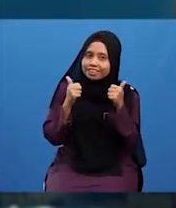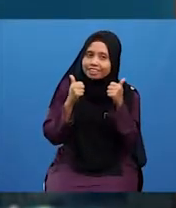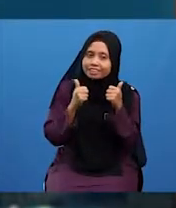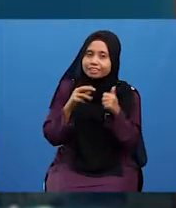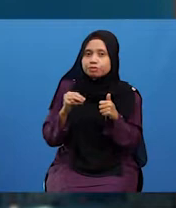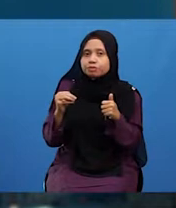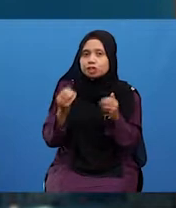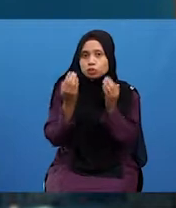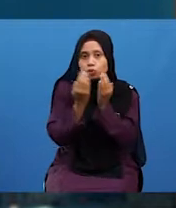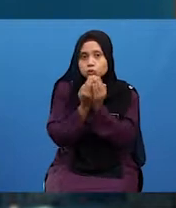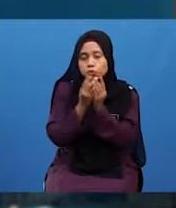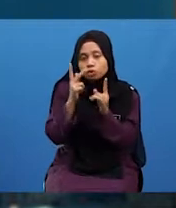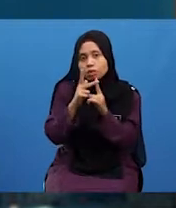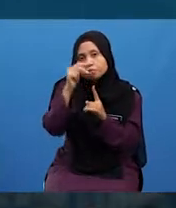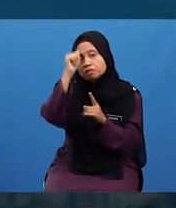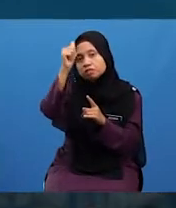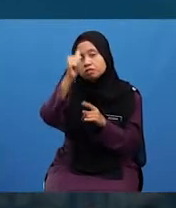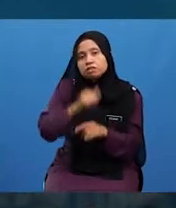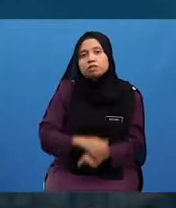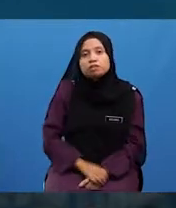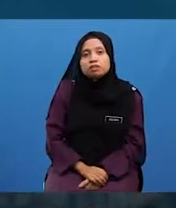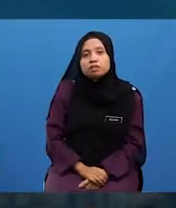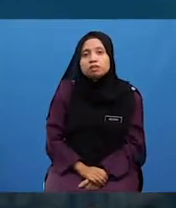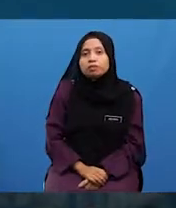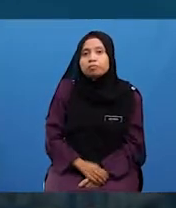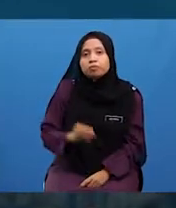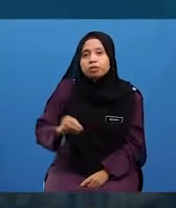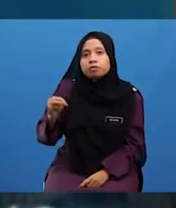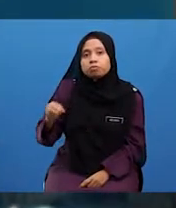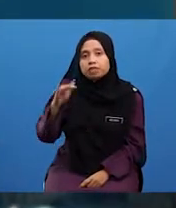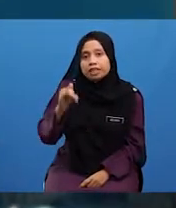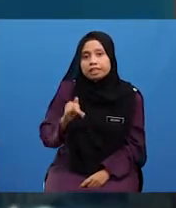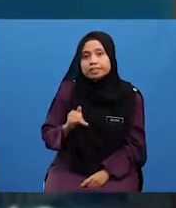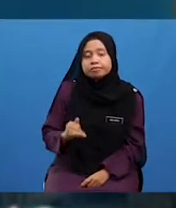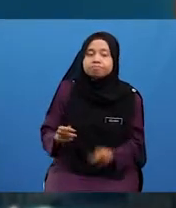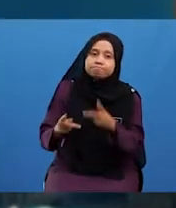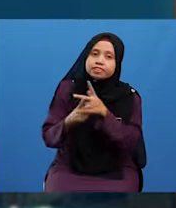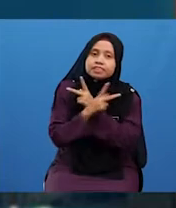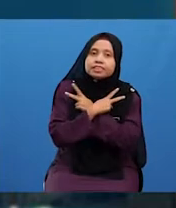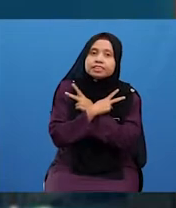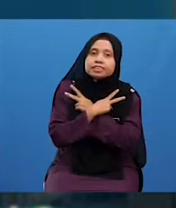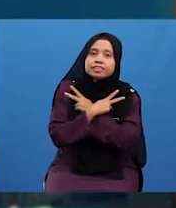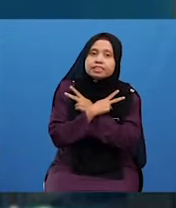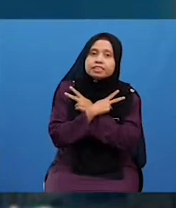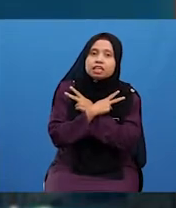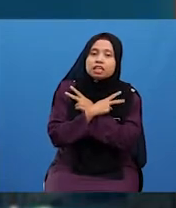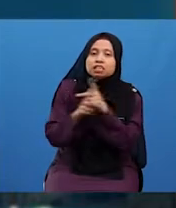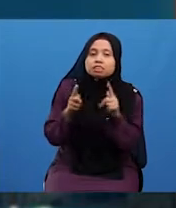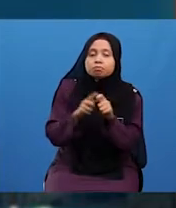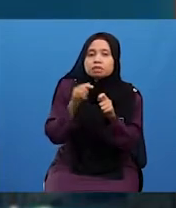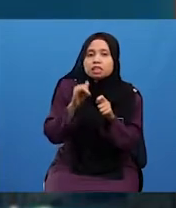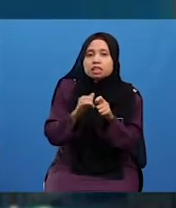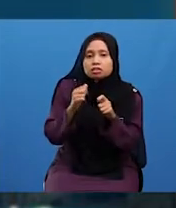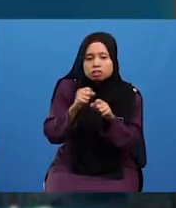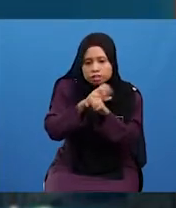semuanya. Syukur alhamdulillah. Murid-murid yang ustazah kasihi, seperti yang diterangkan